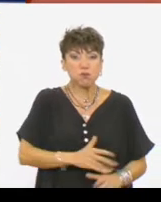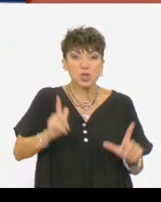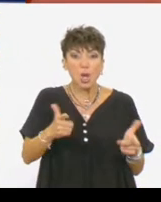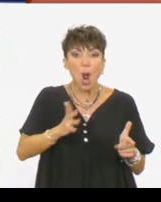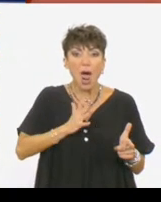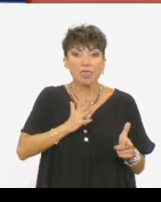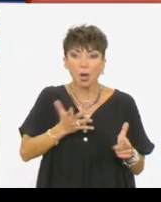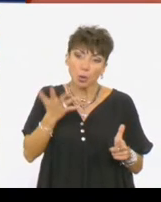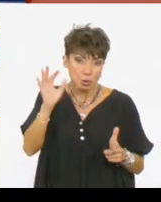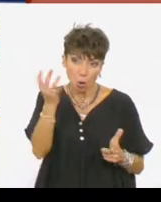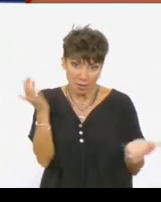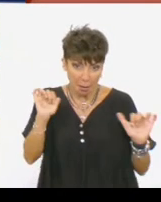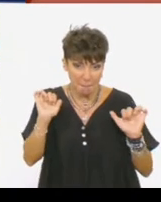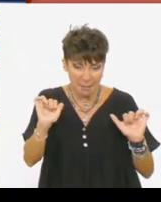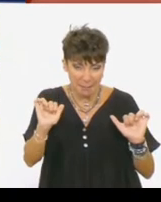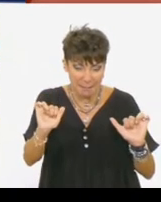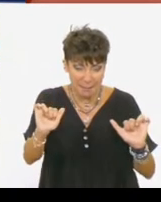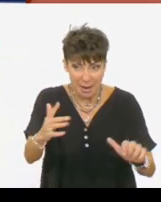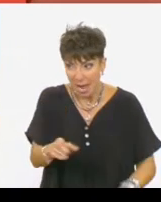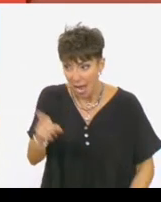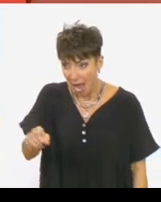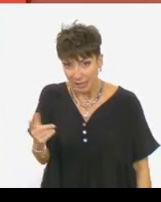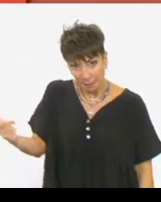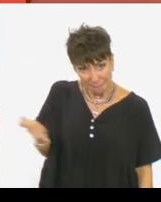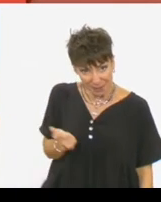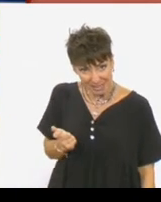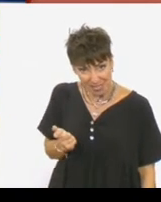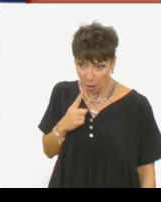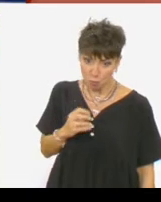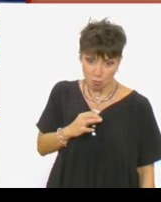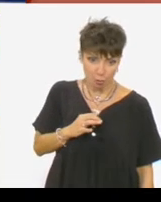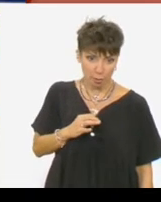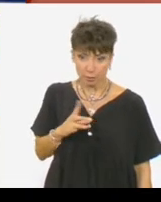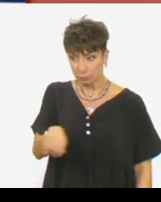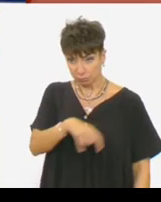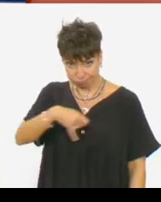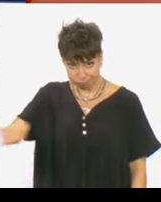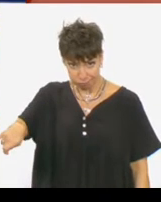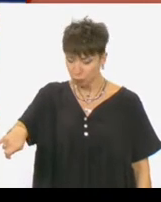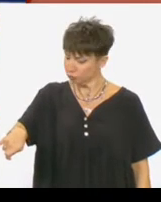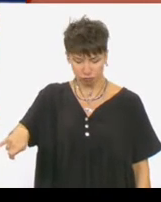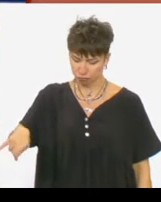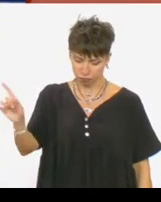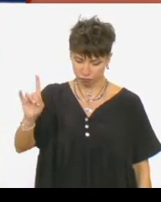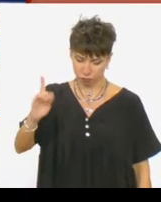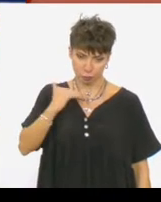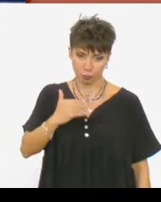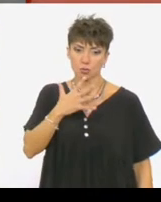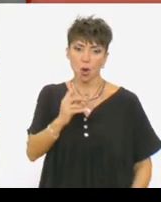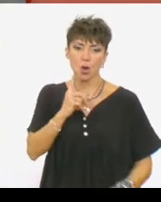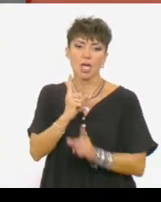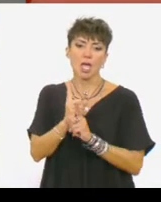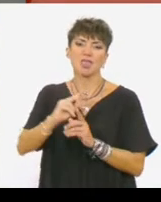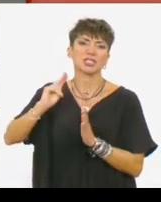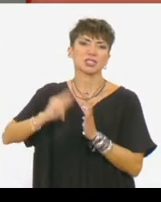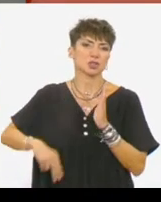λέτε λοιπόν το πήρατε με δάνειο. Το δάνειο αυτό έχει αποπληρωθεί, κύριε Πάτση? Όχι στο σύνολό του. Γιατί υπήρχε μια ειδική συμφωνία τότε, η οποία είναι